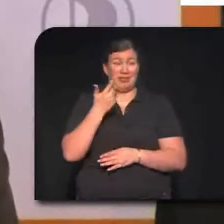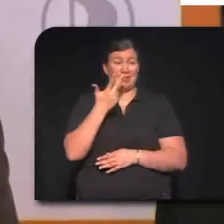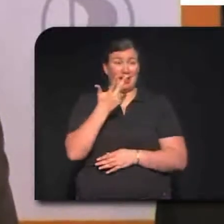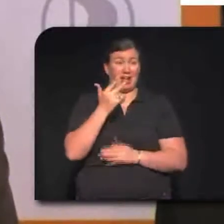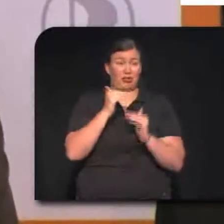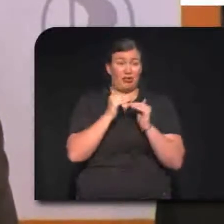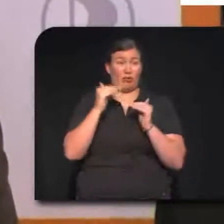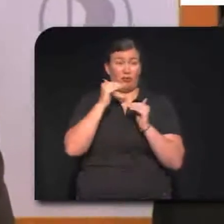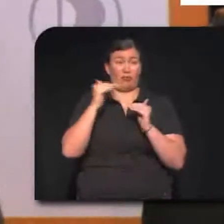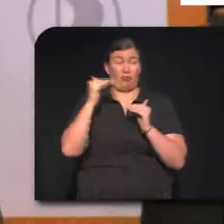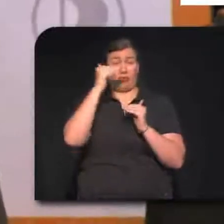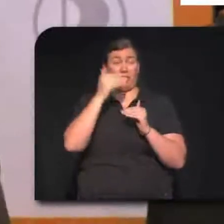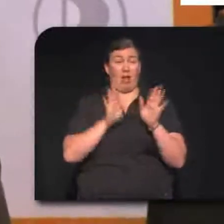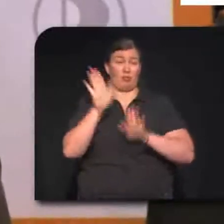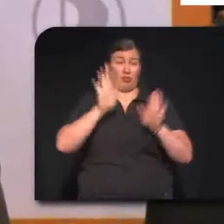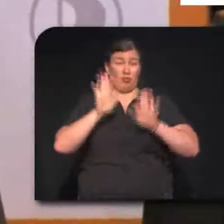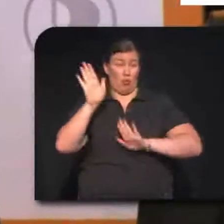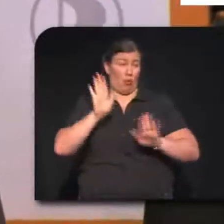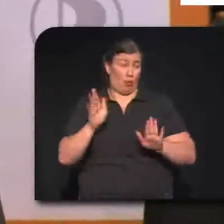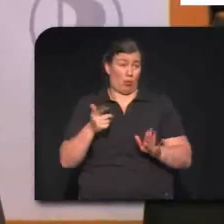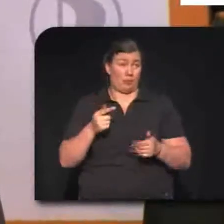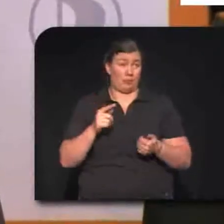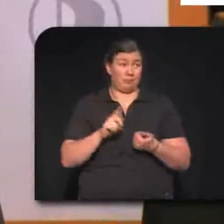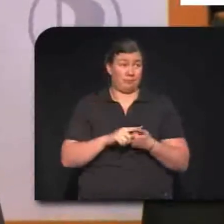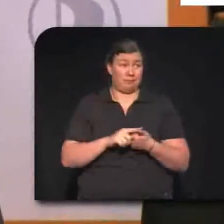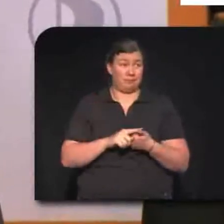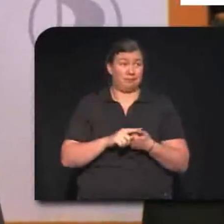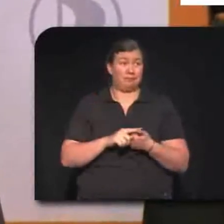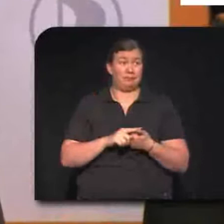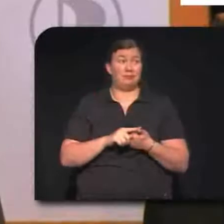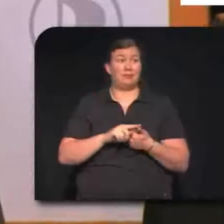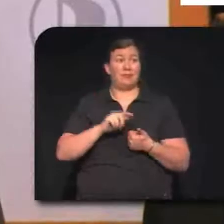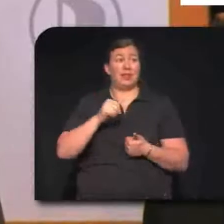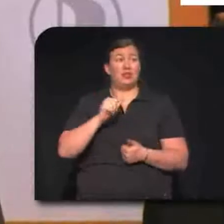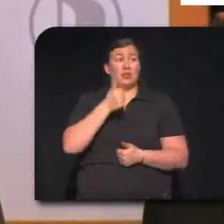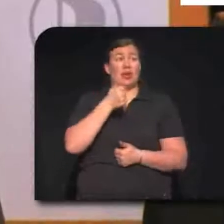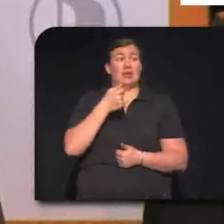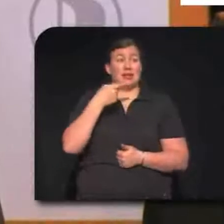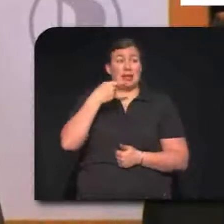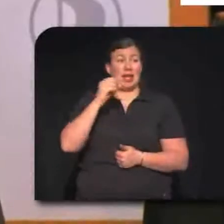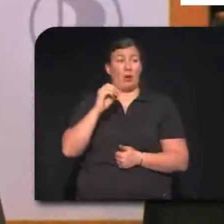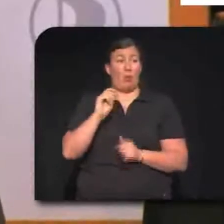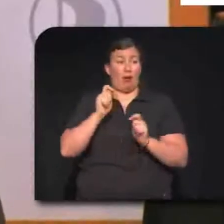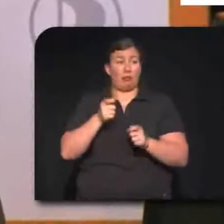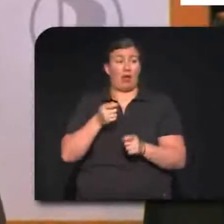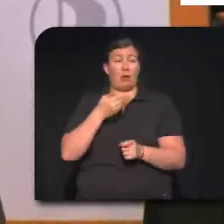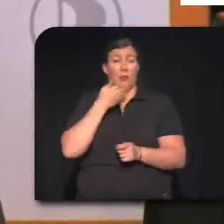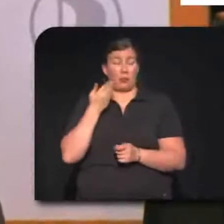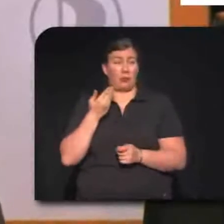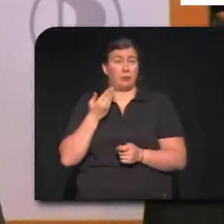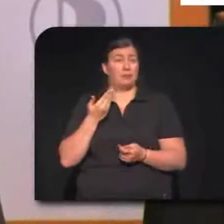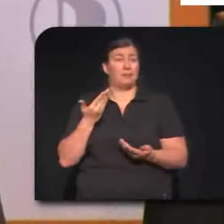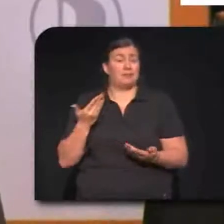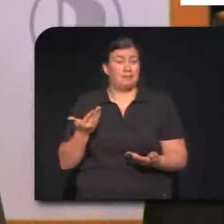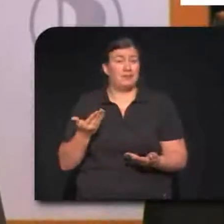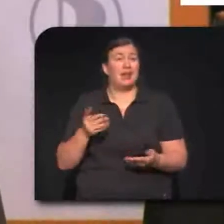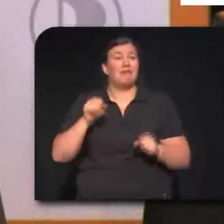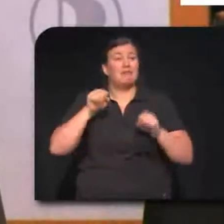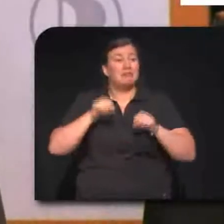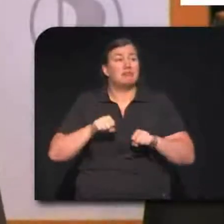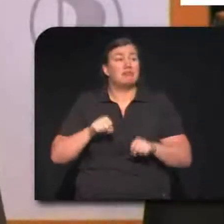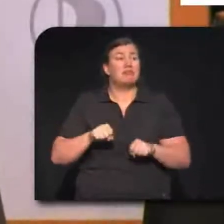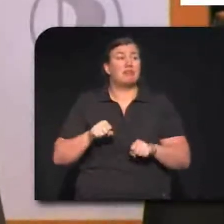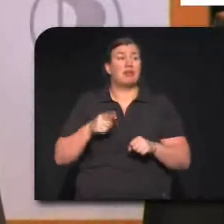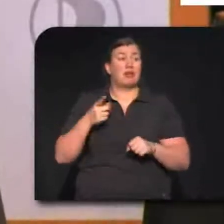Abstimmungsverfahren zu machen es gibt jetzt keine geo-einträge dankeschön man könnte den